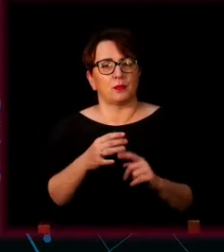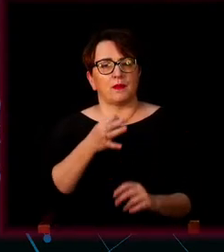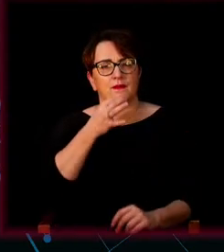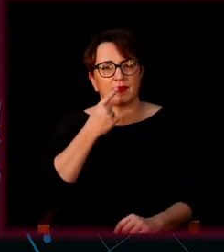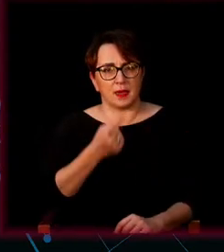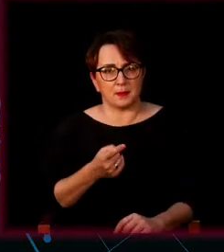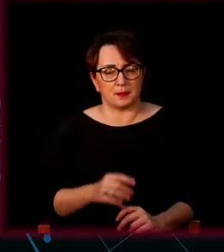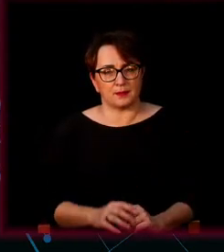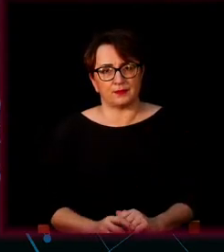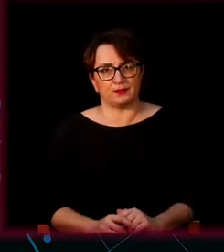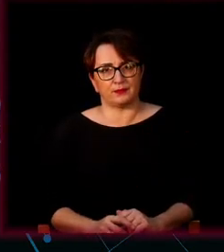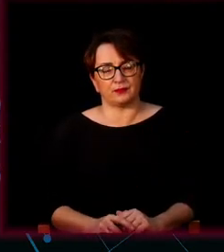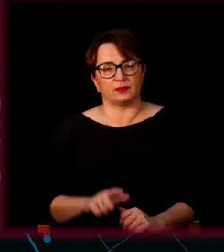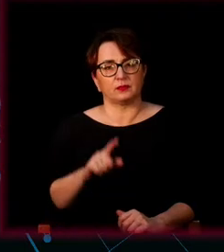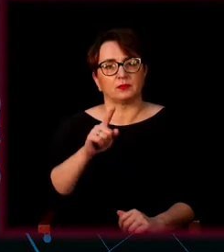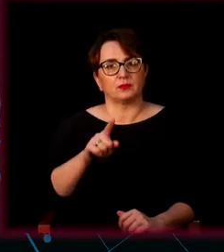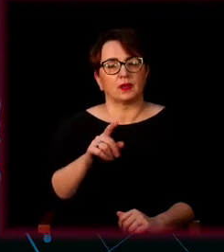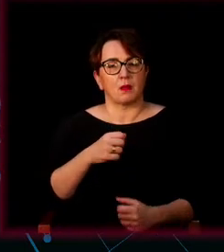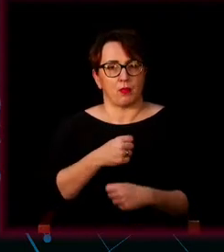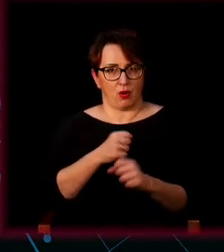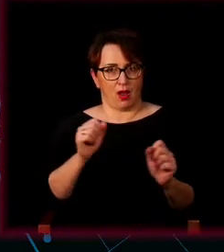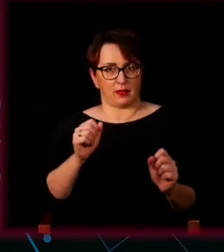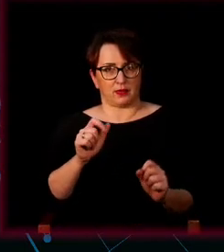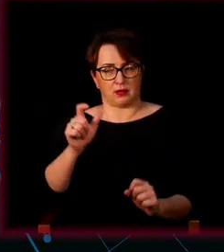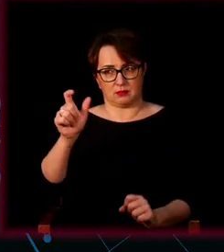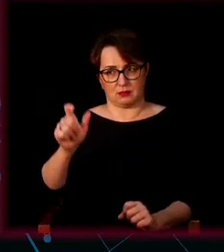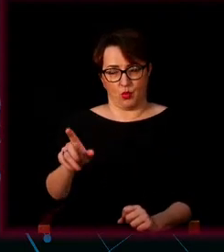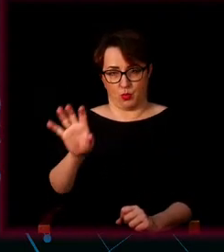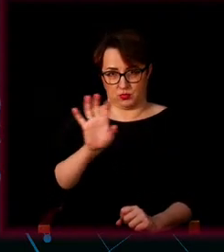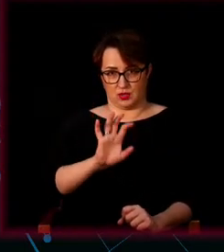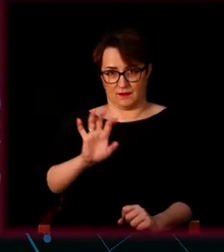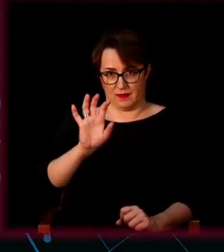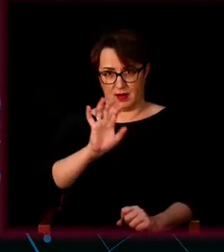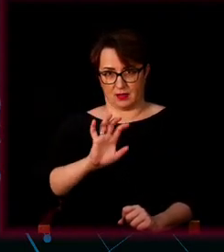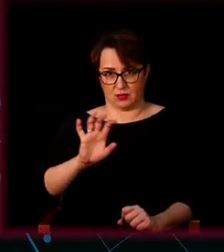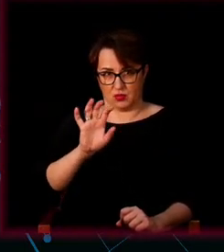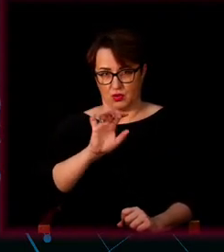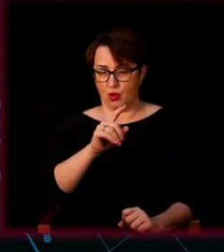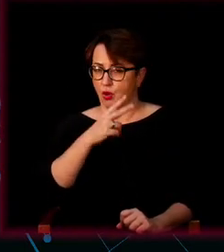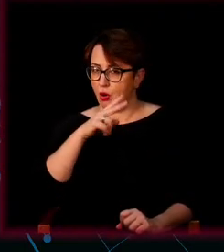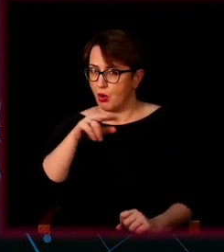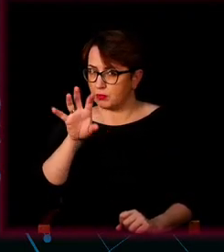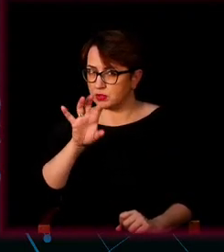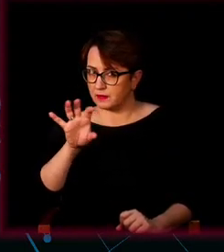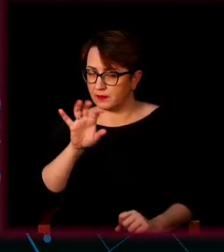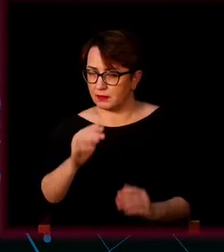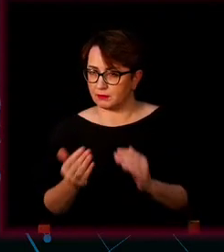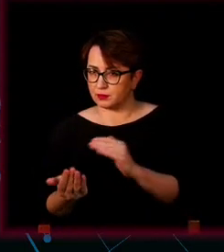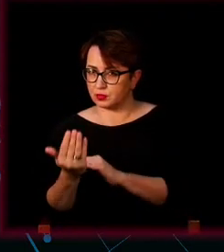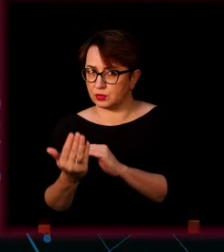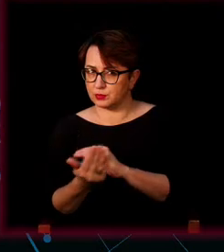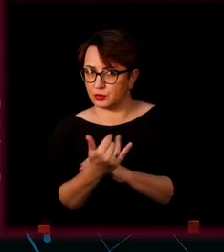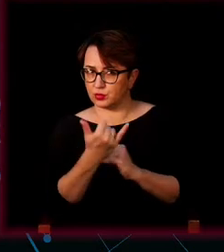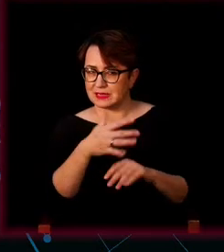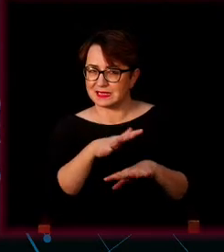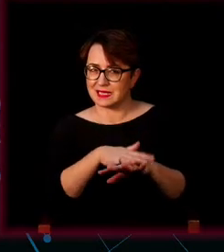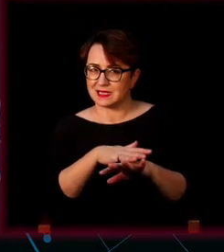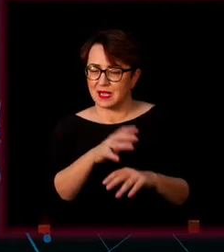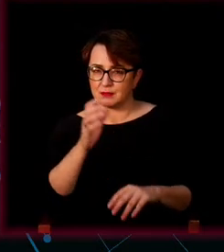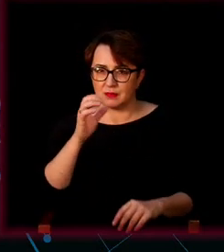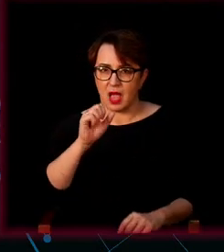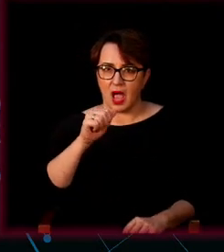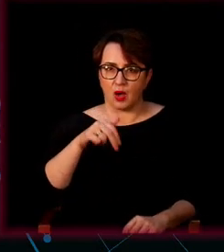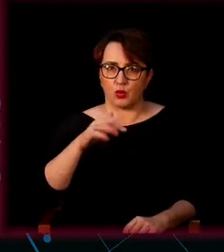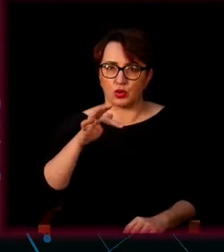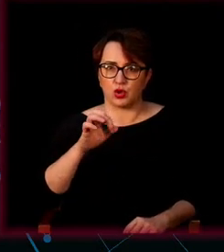też Genli Ai jakby jest, jako ten obserwator, obserwuje jakby wyłanianie się pewnego systemu autorytarnego